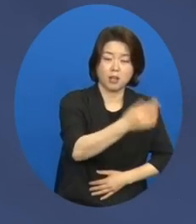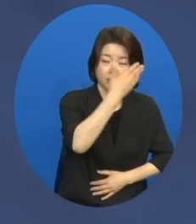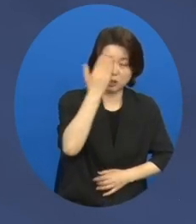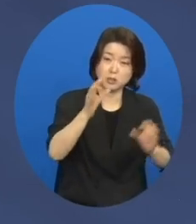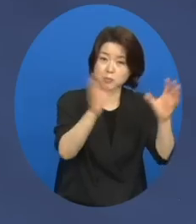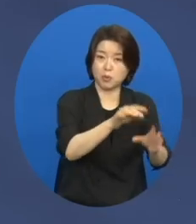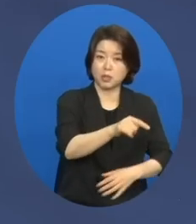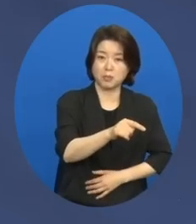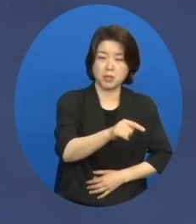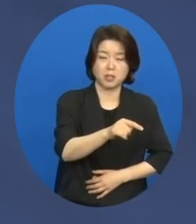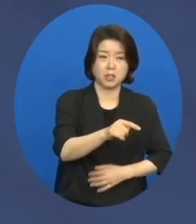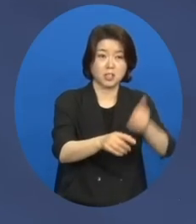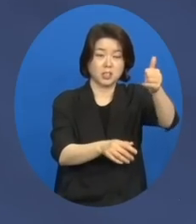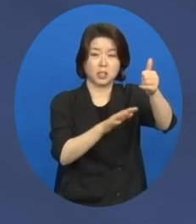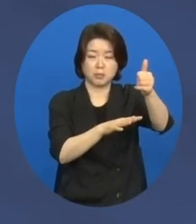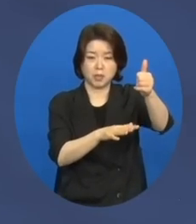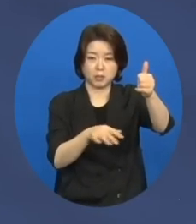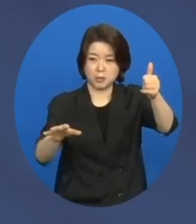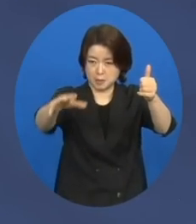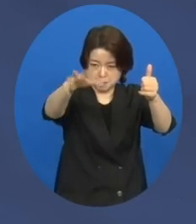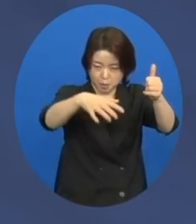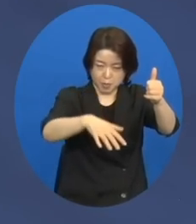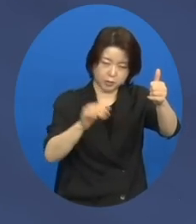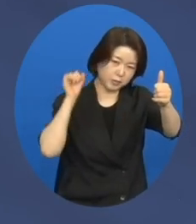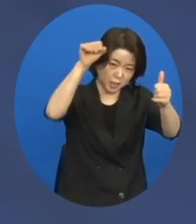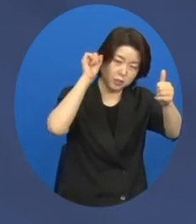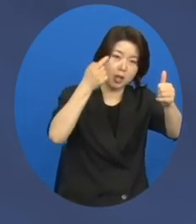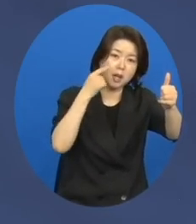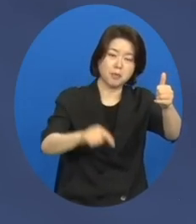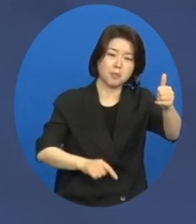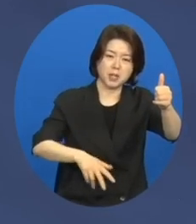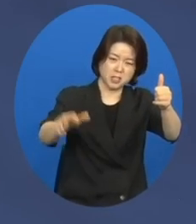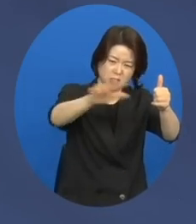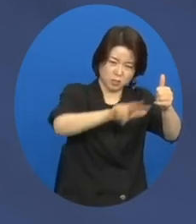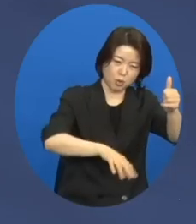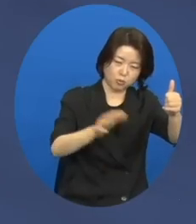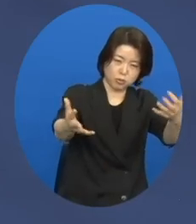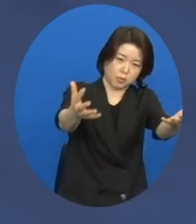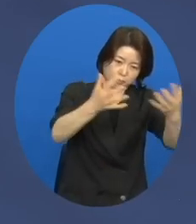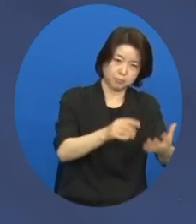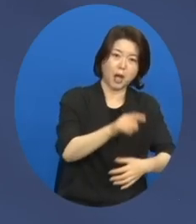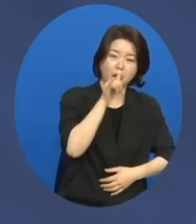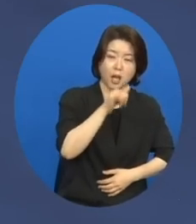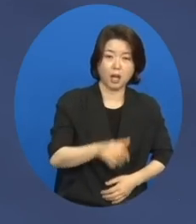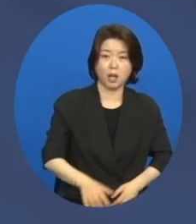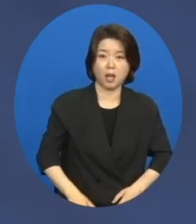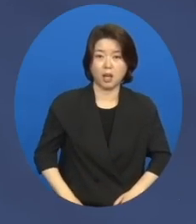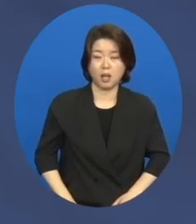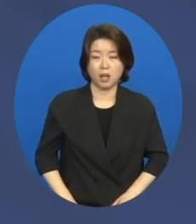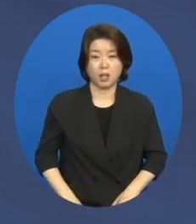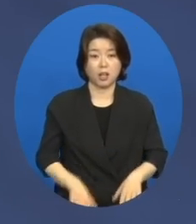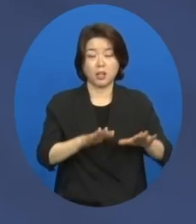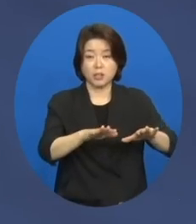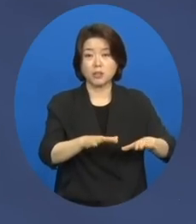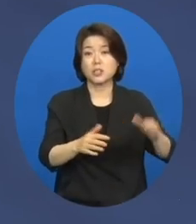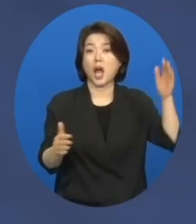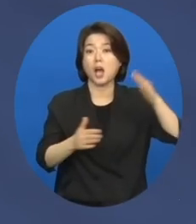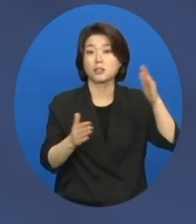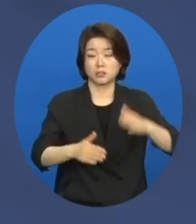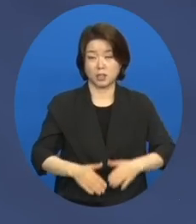거기 교주 위에서 데모해라 그러면 수만 명이 지금도 전국 각지에서 현재 학생들이에요.